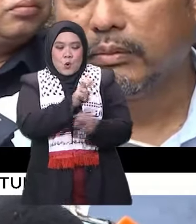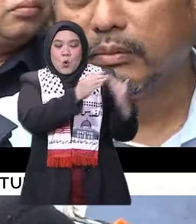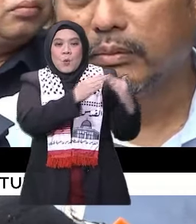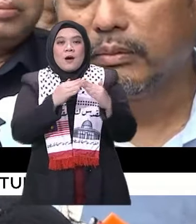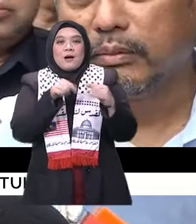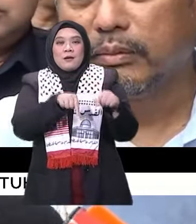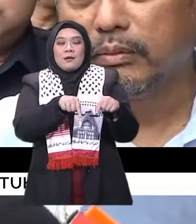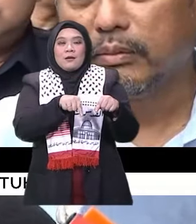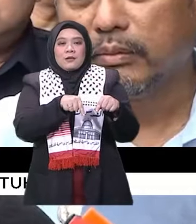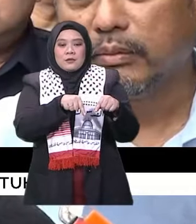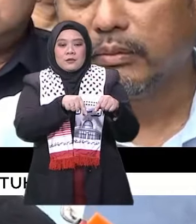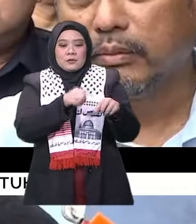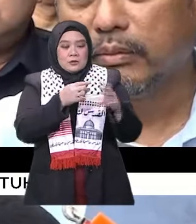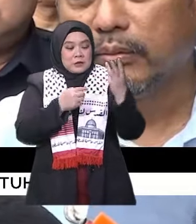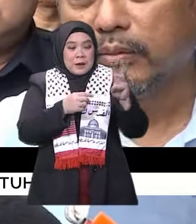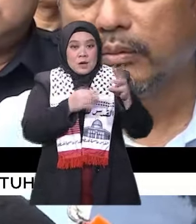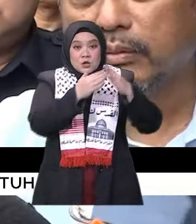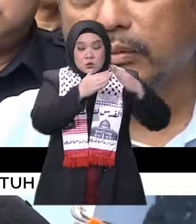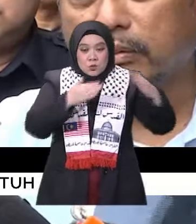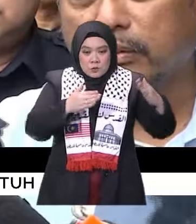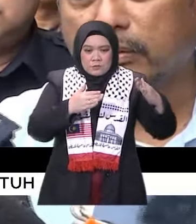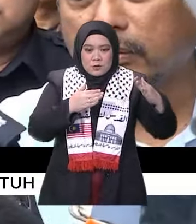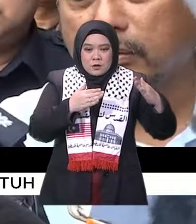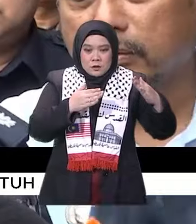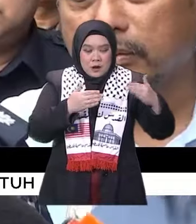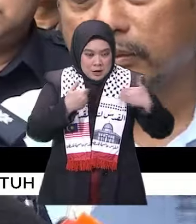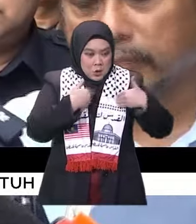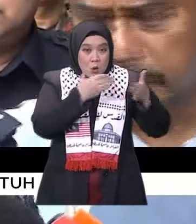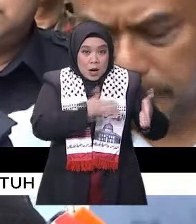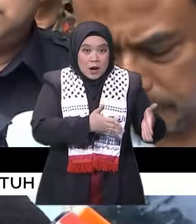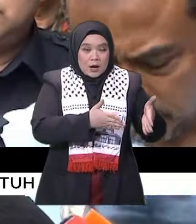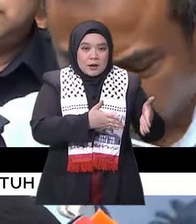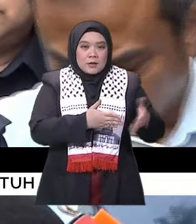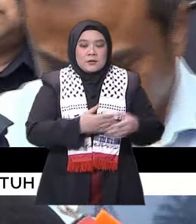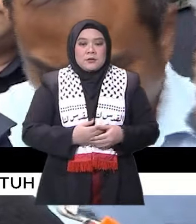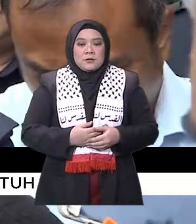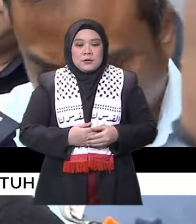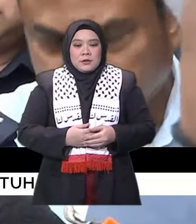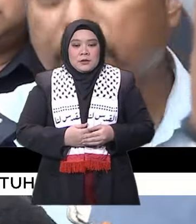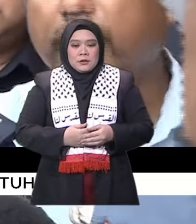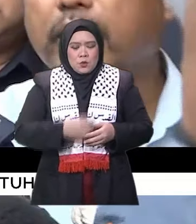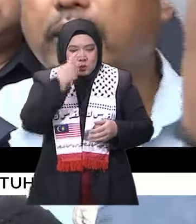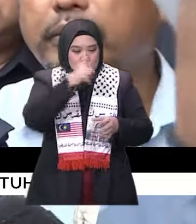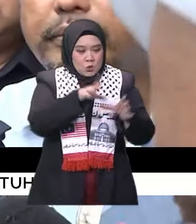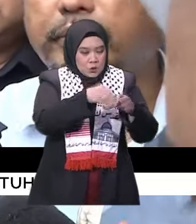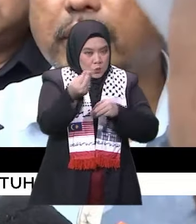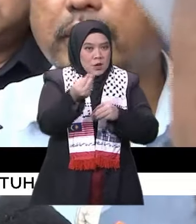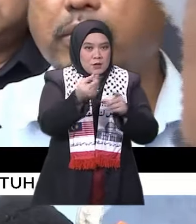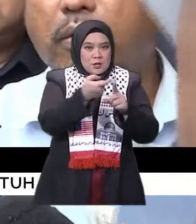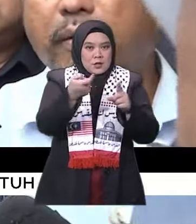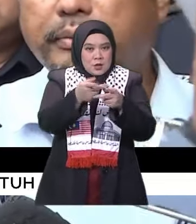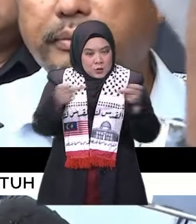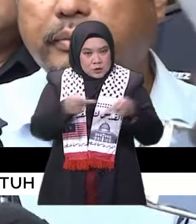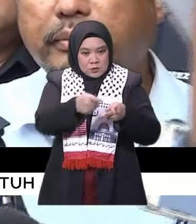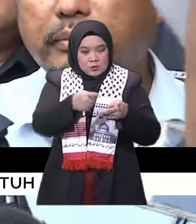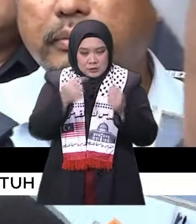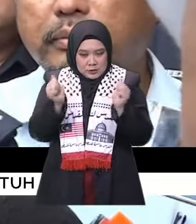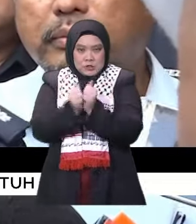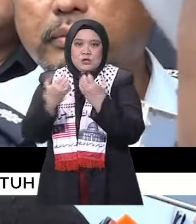rumah yang mana 16 rumah daripadanya berpenghuni untuk evate kawasan tersebut dengan kadar